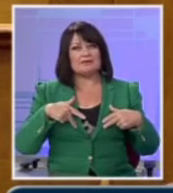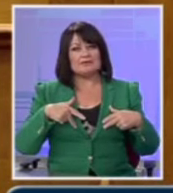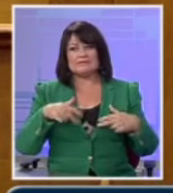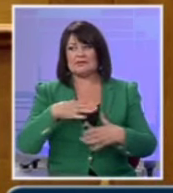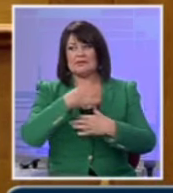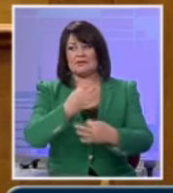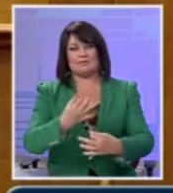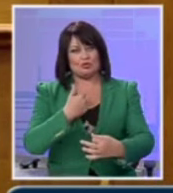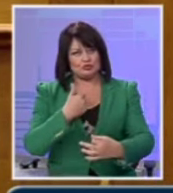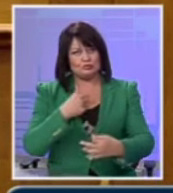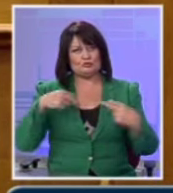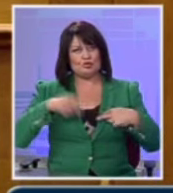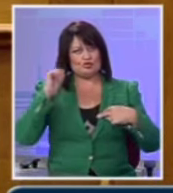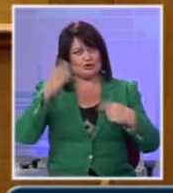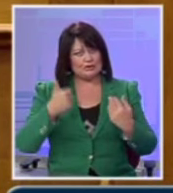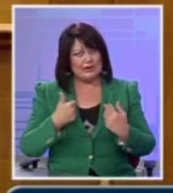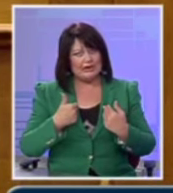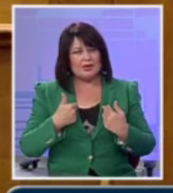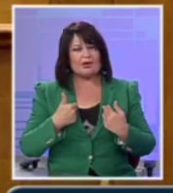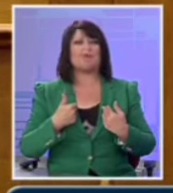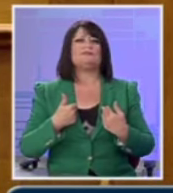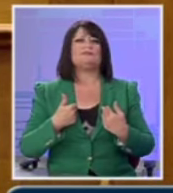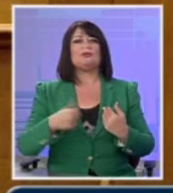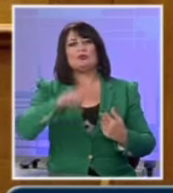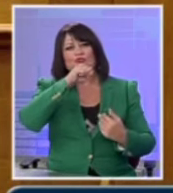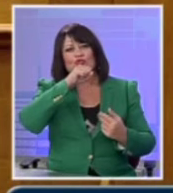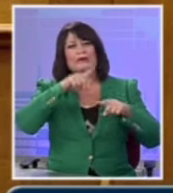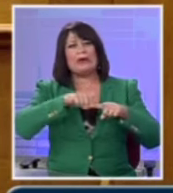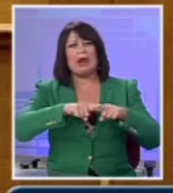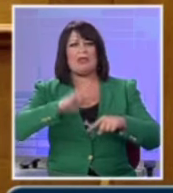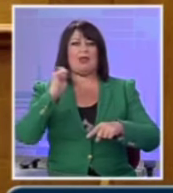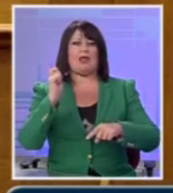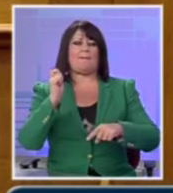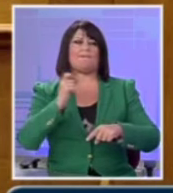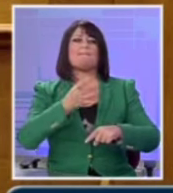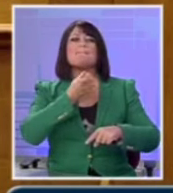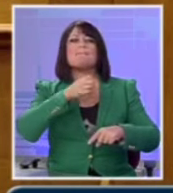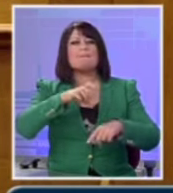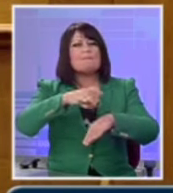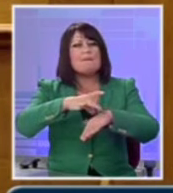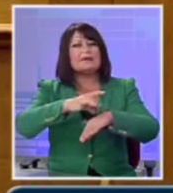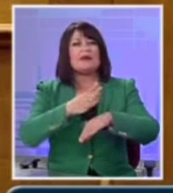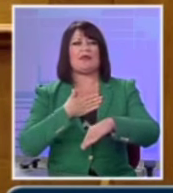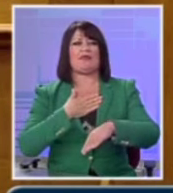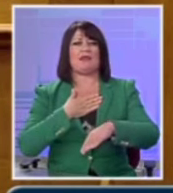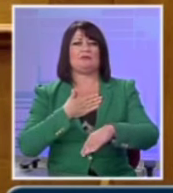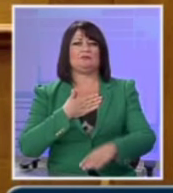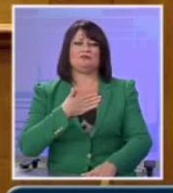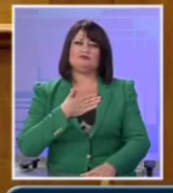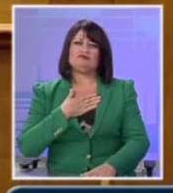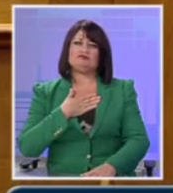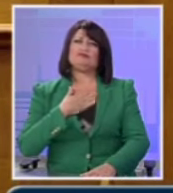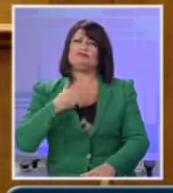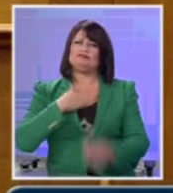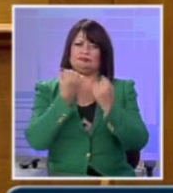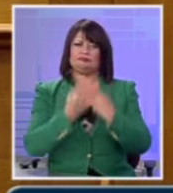ως Υπουργός Εξωτερικών είναι μια διεθνιστική και πατριωτική κυβέρνηση και στηρίζεται σε μια ενεργητική, ανεξάρτητη